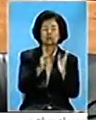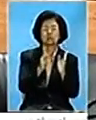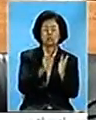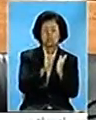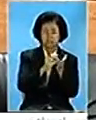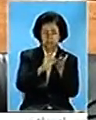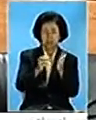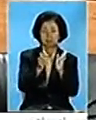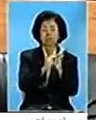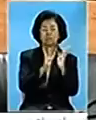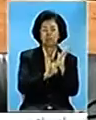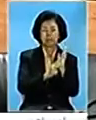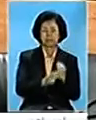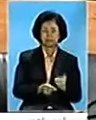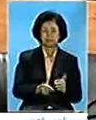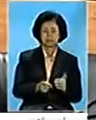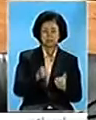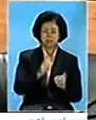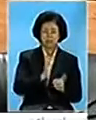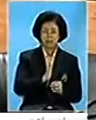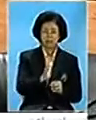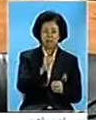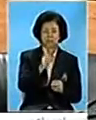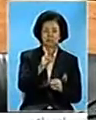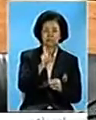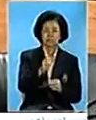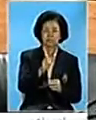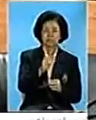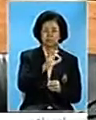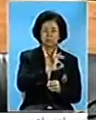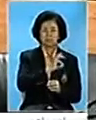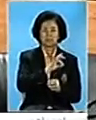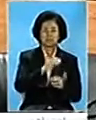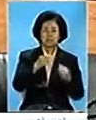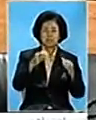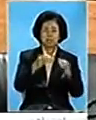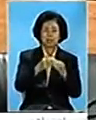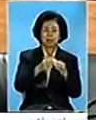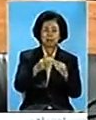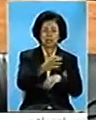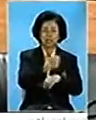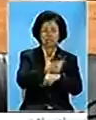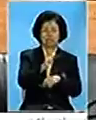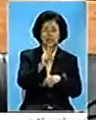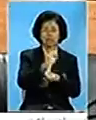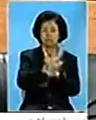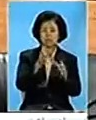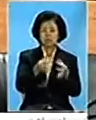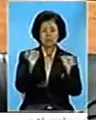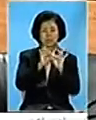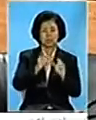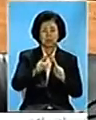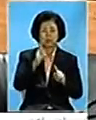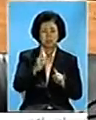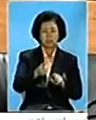ความเป็นกลางที่พูดถึงเนี่ยเขาจะเป็นสมาชิกพรรคการเมืองไหนไม่สำคัญแต่ว่าถ้ามานั่งเป็นประมุขในที่ประชุมแห่